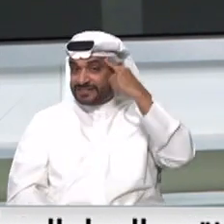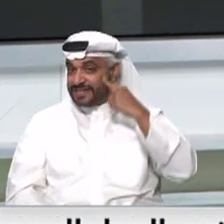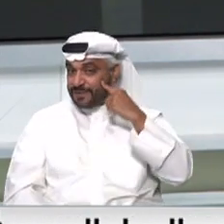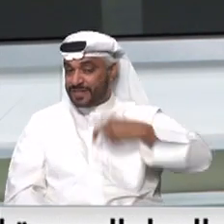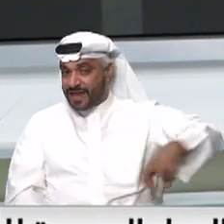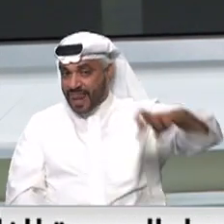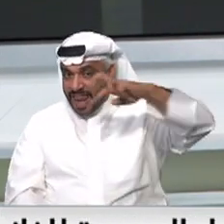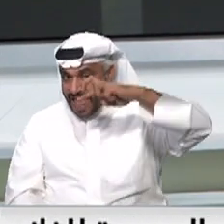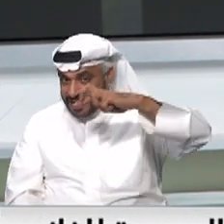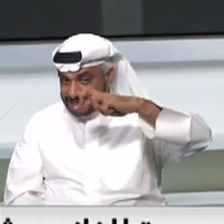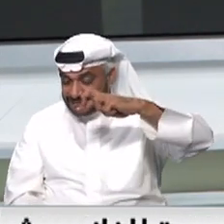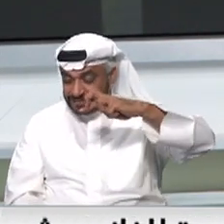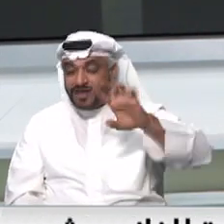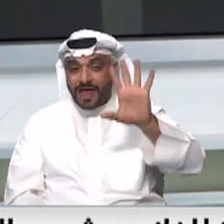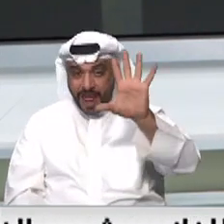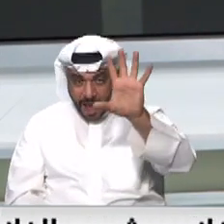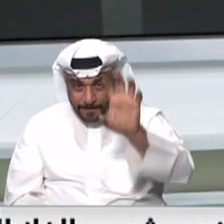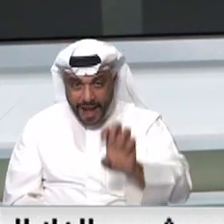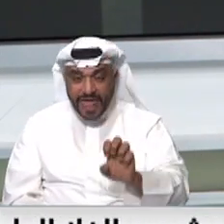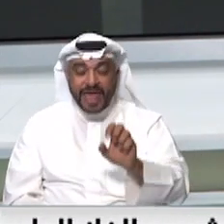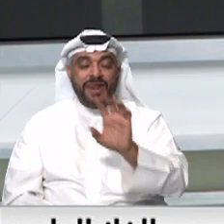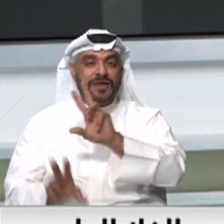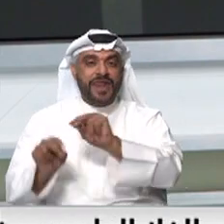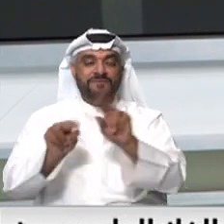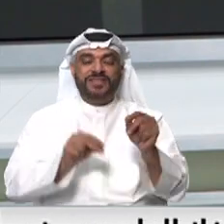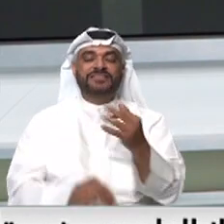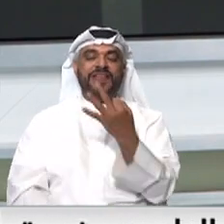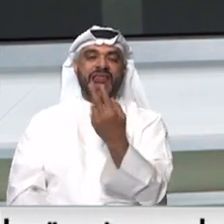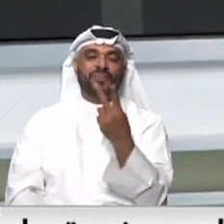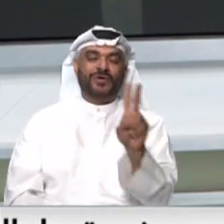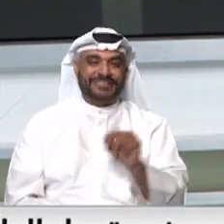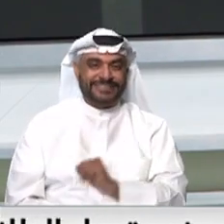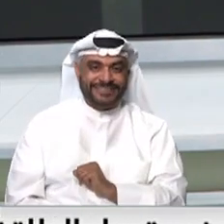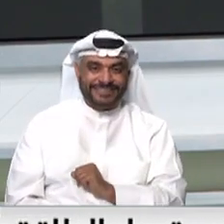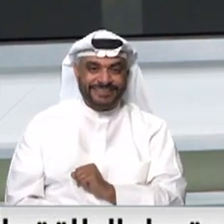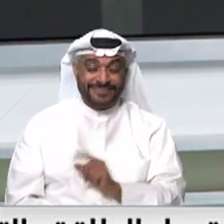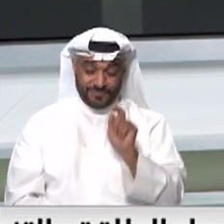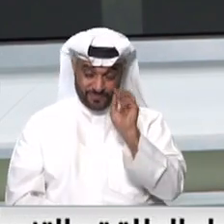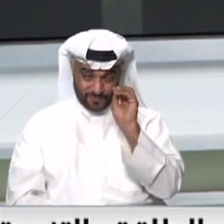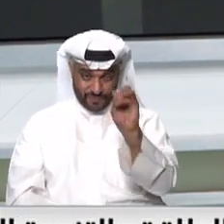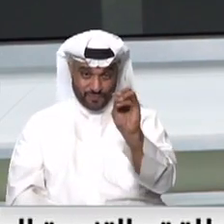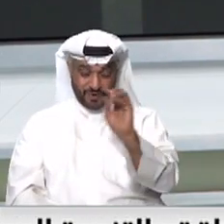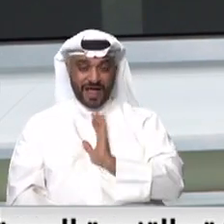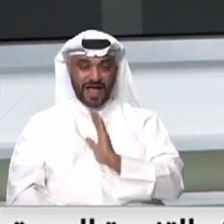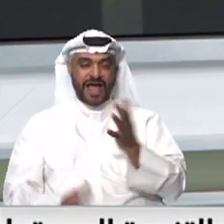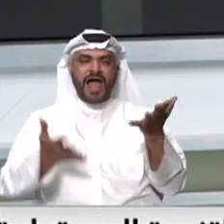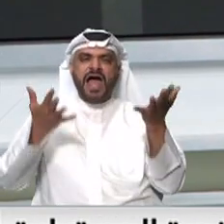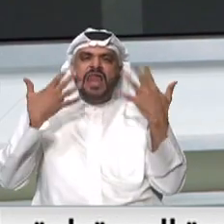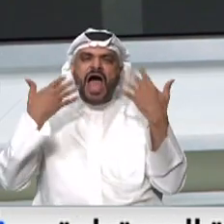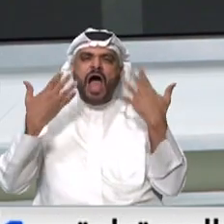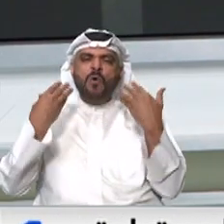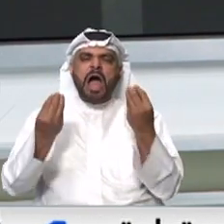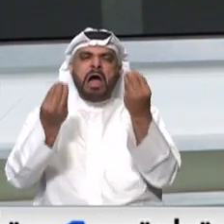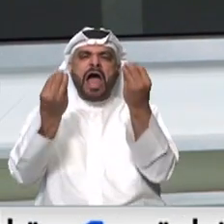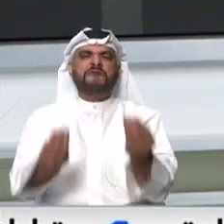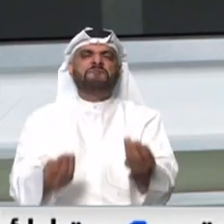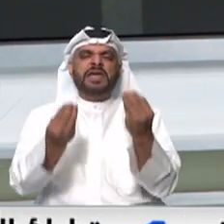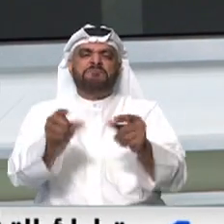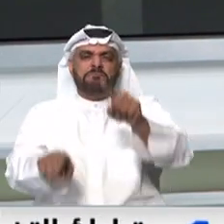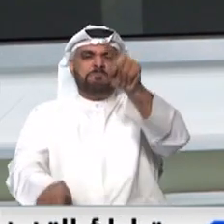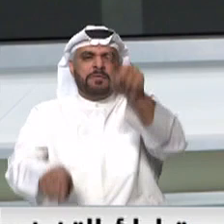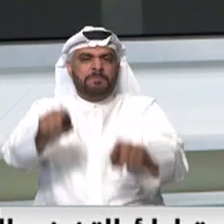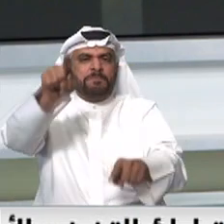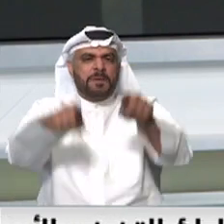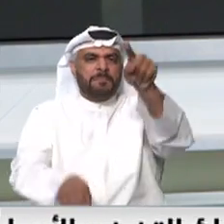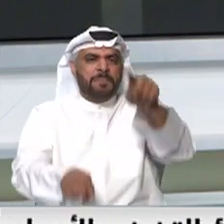8 الى 28 39 العظمى والصغرى 23 درجه مئويه اعزائي المشاهدين الرياح متقلبه الاتجاه بوجه عام